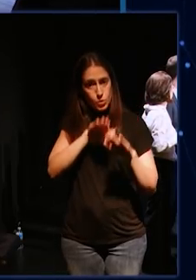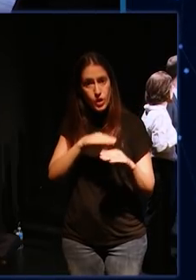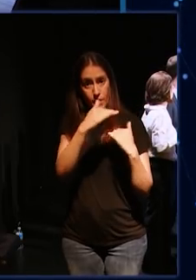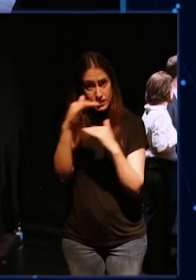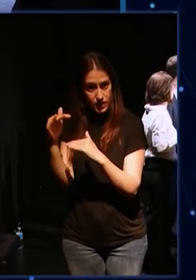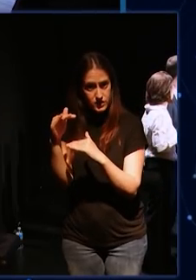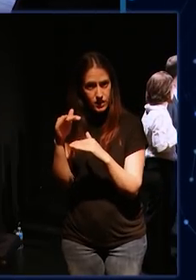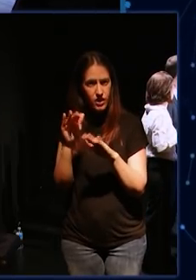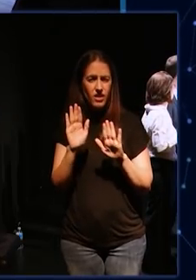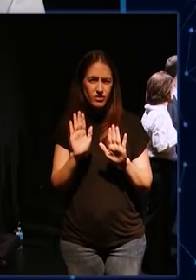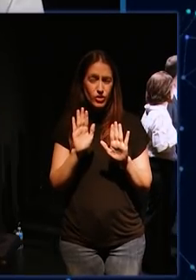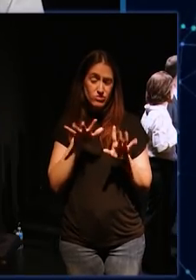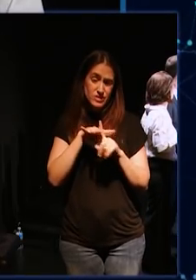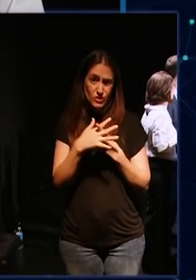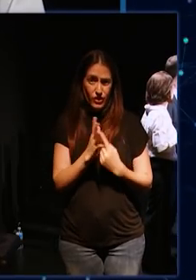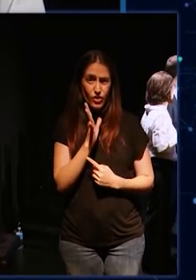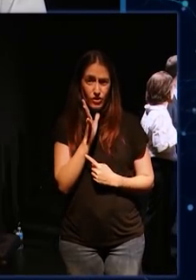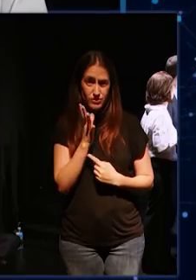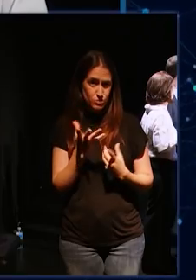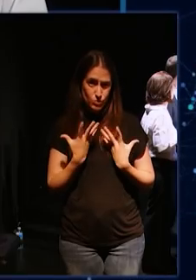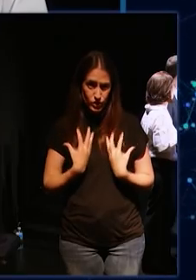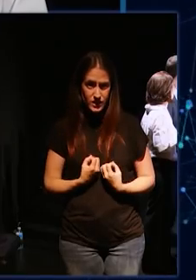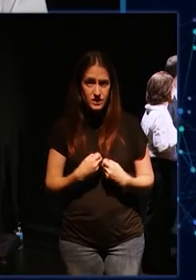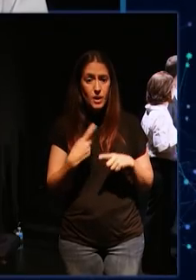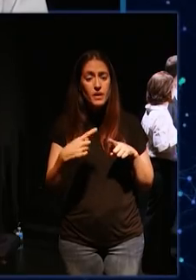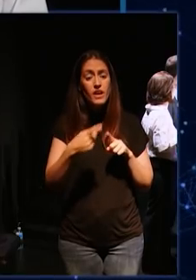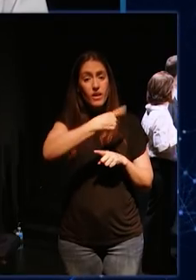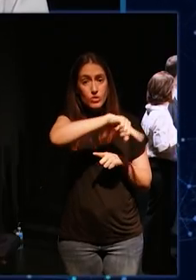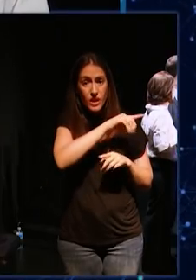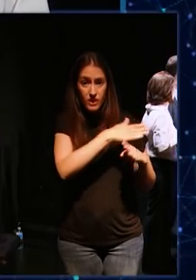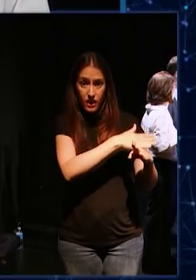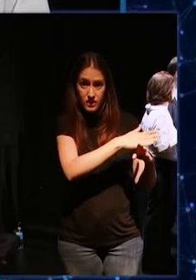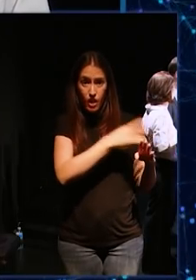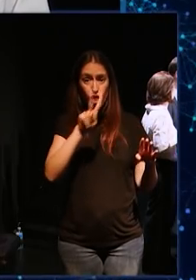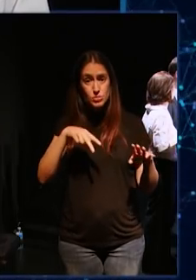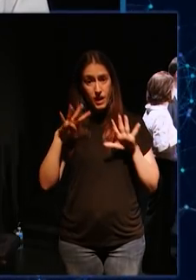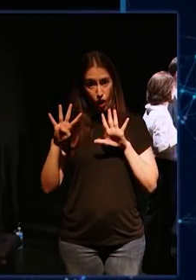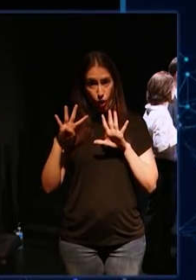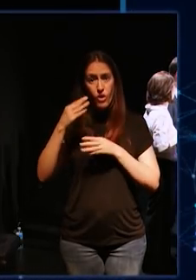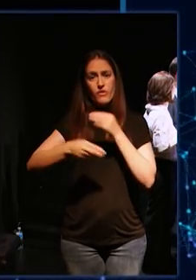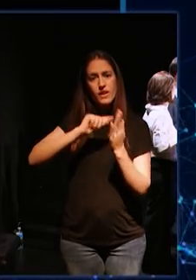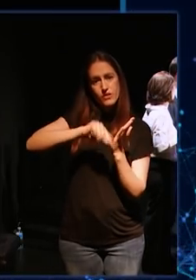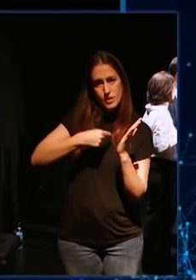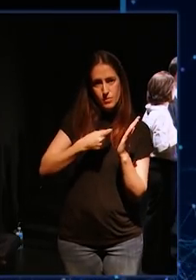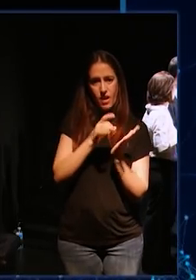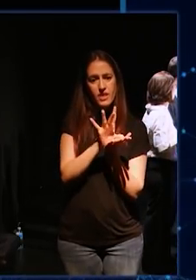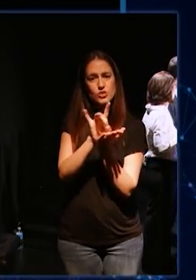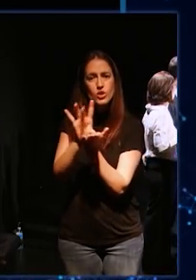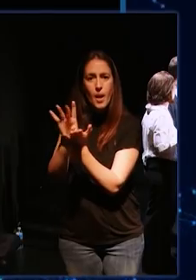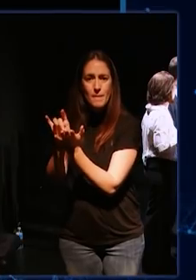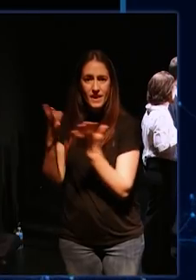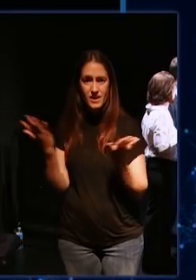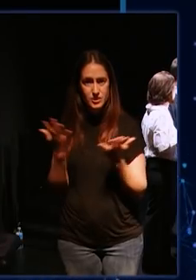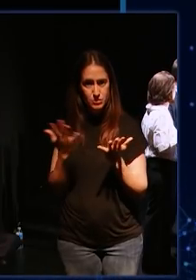en aquesta trista situació si vosaltres mateixos en el 2009 no haguéssiu signat el decret de desnonament exprés al capdavant de la